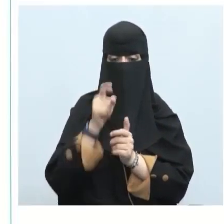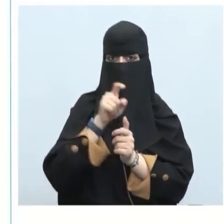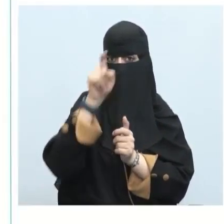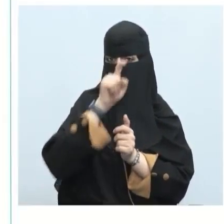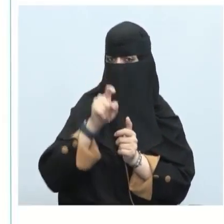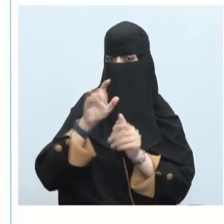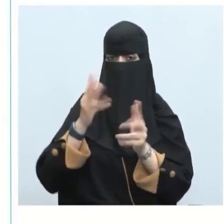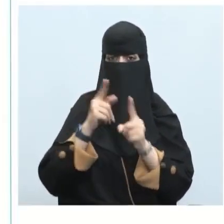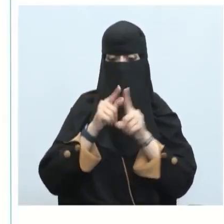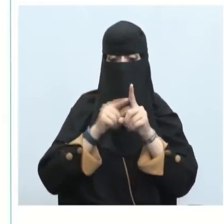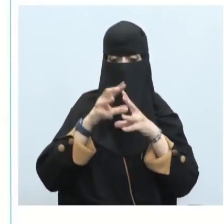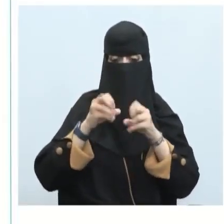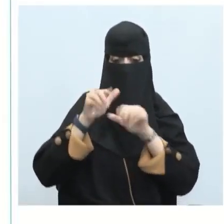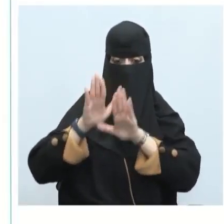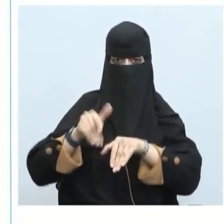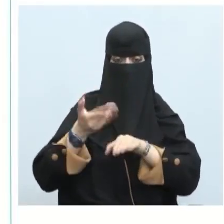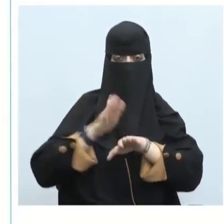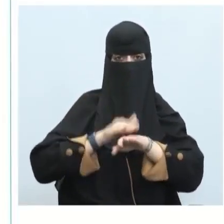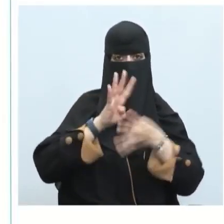بالتواجد على الشبكه